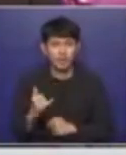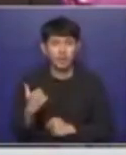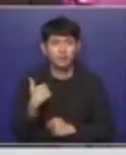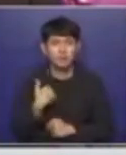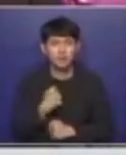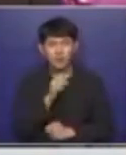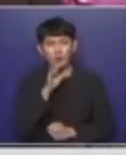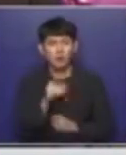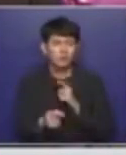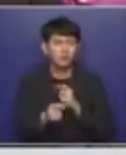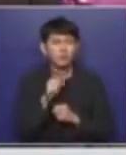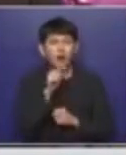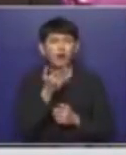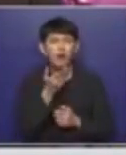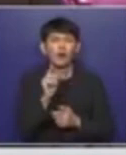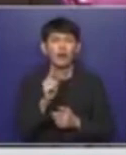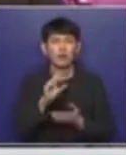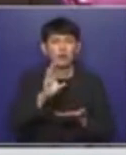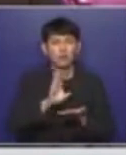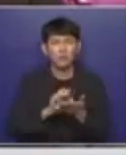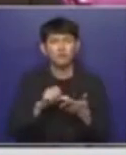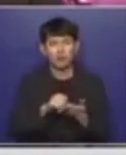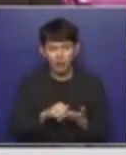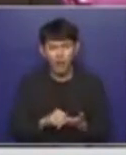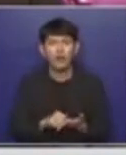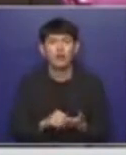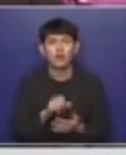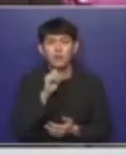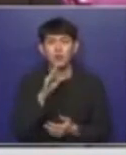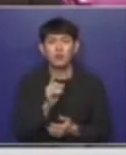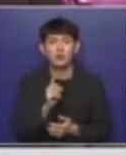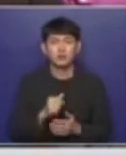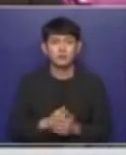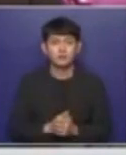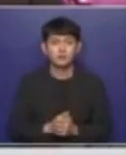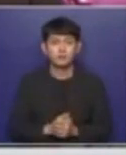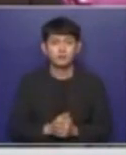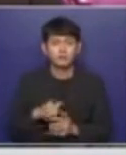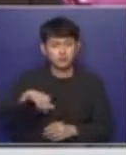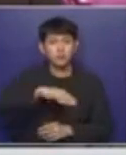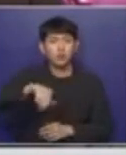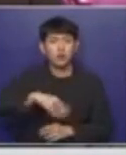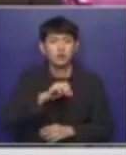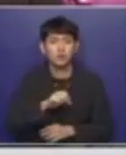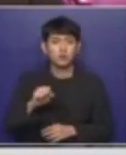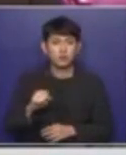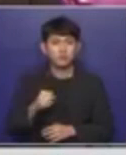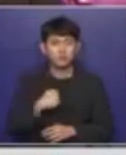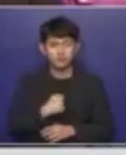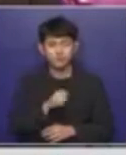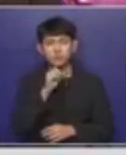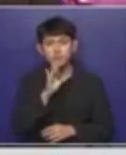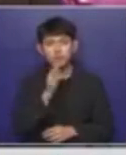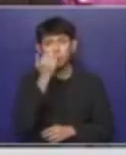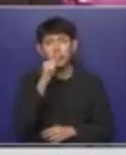ติติ้งการจัดทำงบประมาณบอกได้เลยว่าพวกเราติเพื่อก่อไม่ได้ทำล